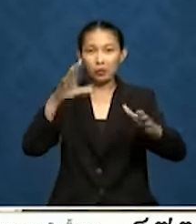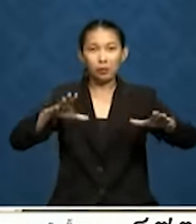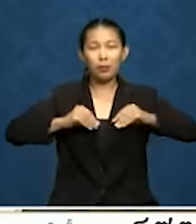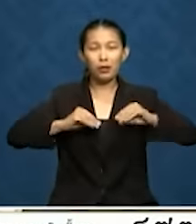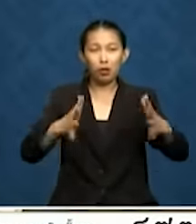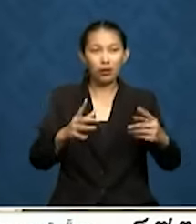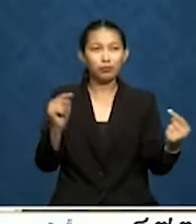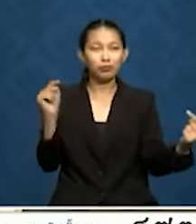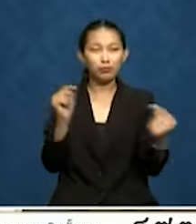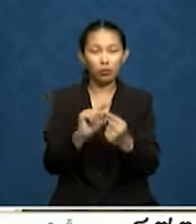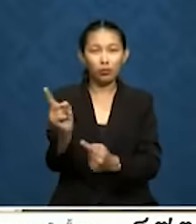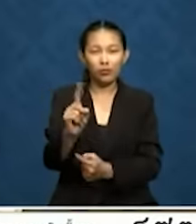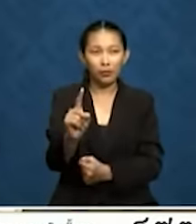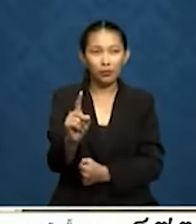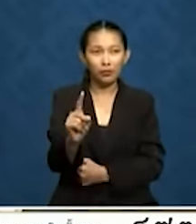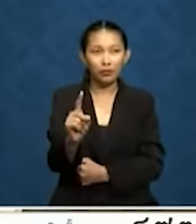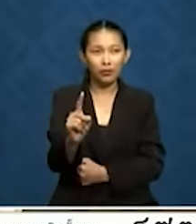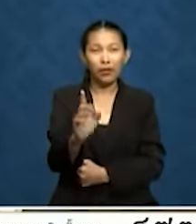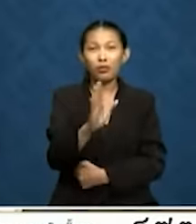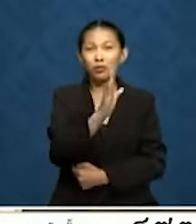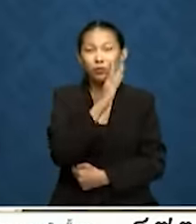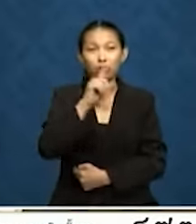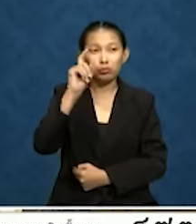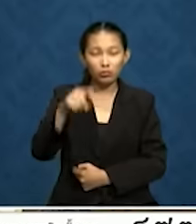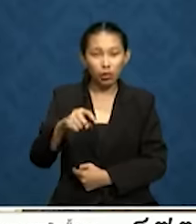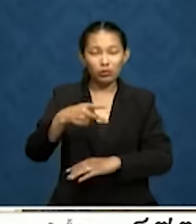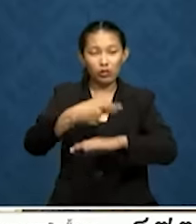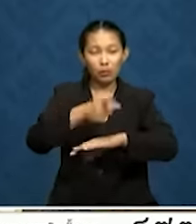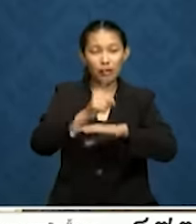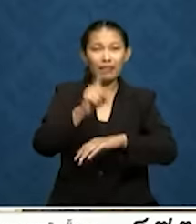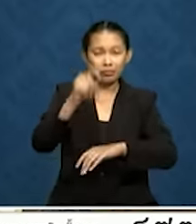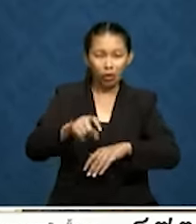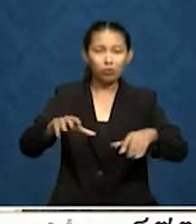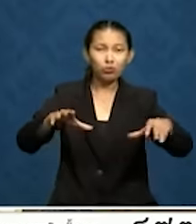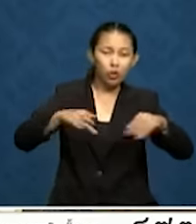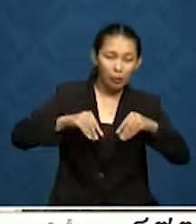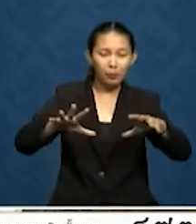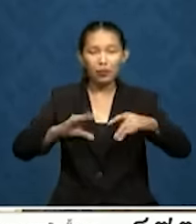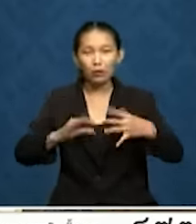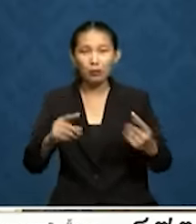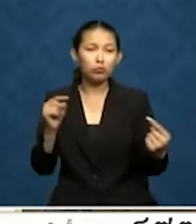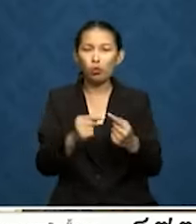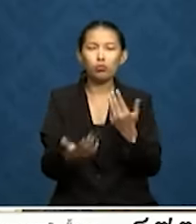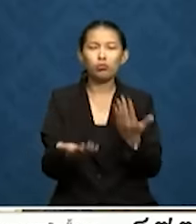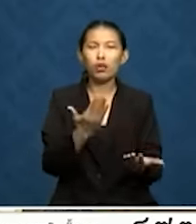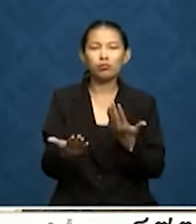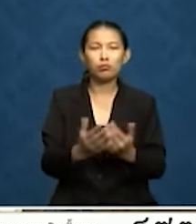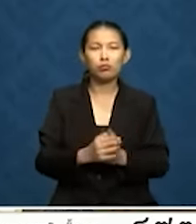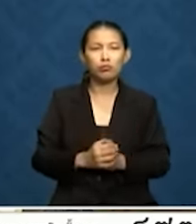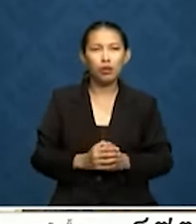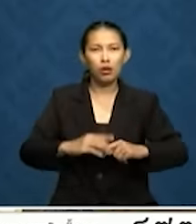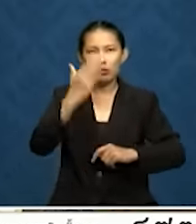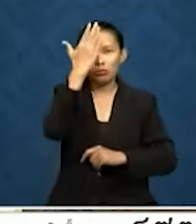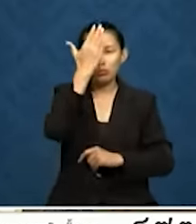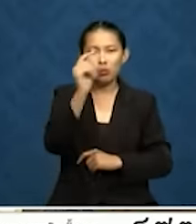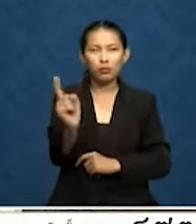ป็นการที่จะต้องท่านประธานจะต้องลงมติอย่างใดอย่างหนึ่งเพราะฉะนั้นกับผมไม่